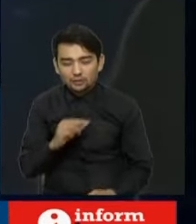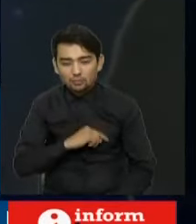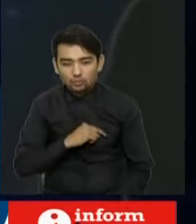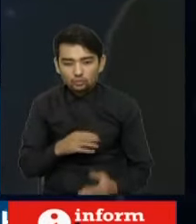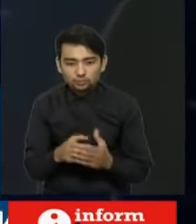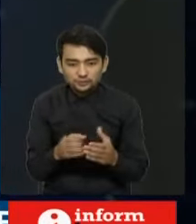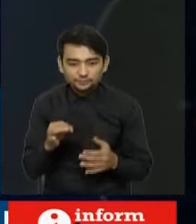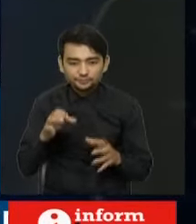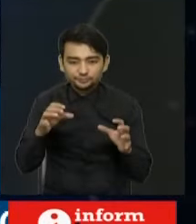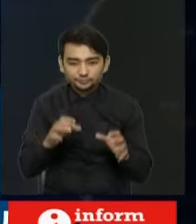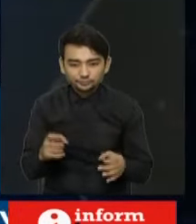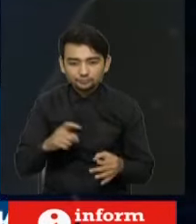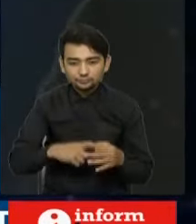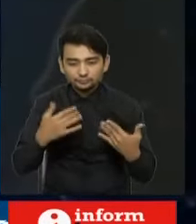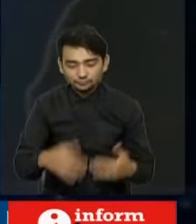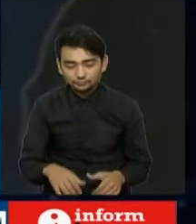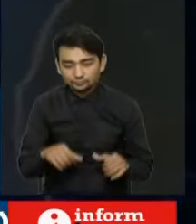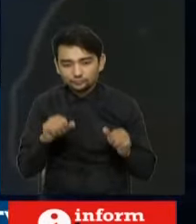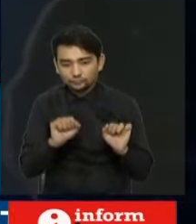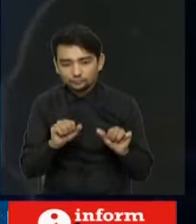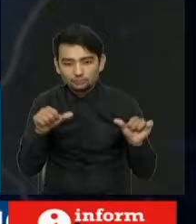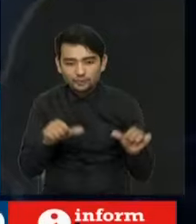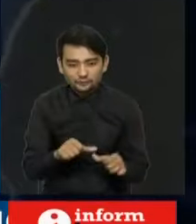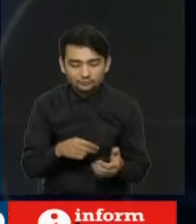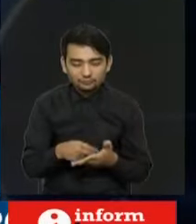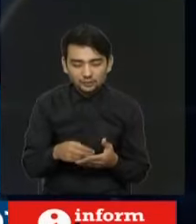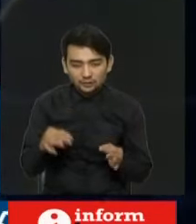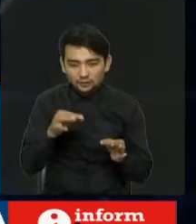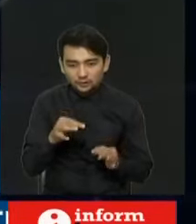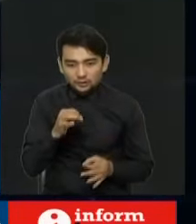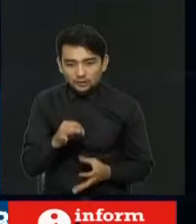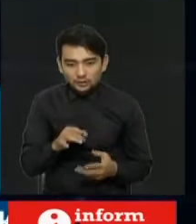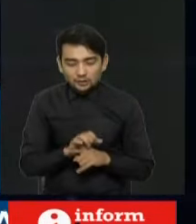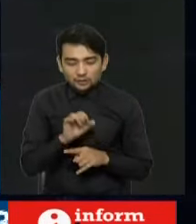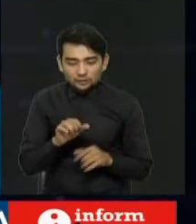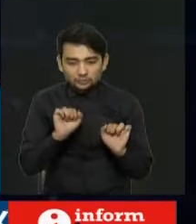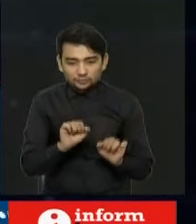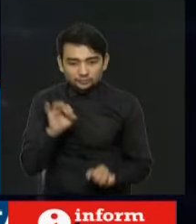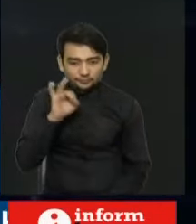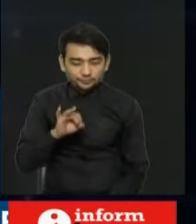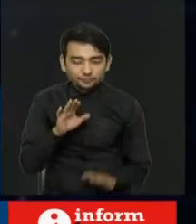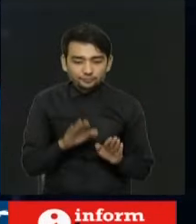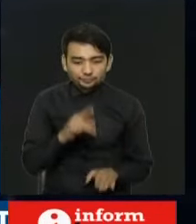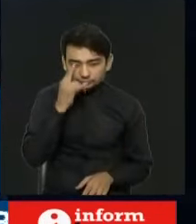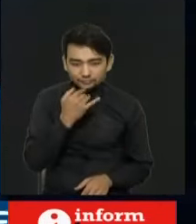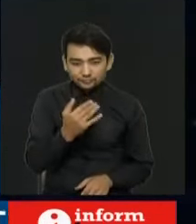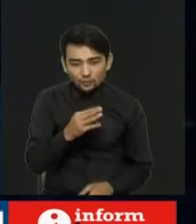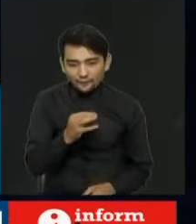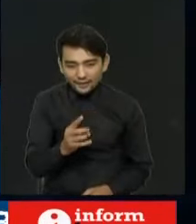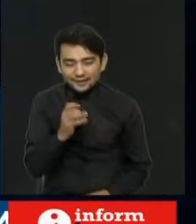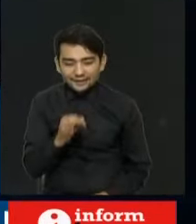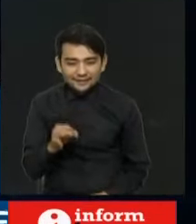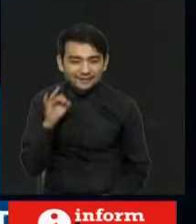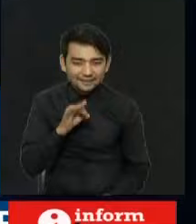закон о защите прав потребителей. Потому что, на наш взгляд, эти поправки направлены на защиту интересов не только отечественных производителей, но и